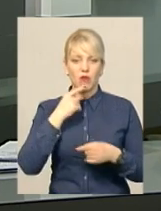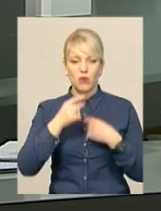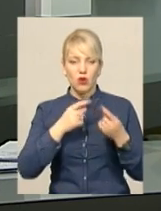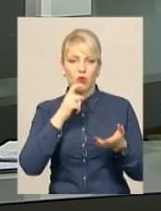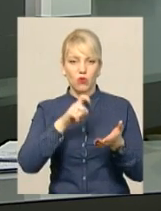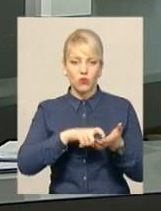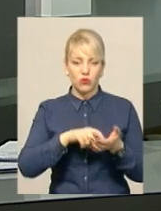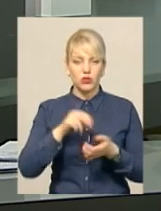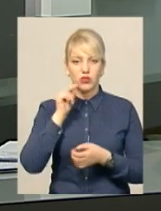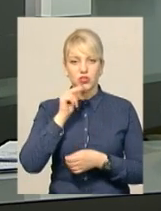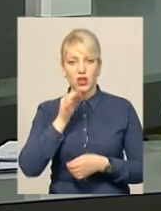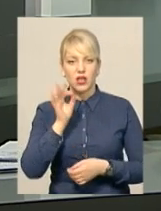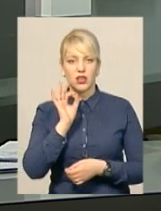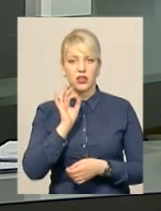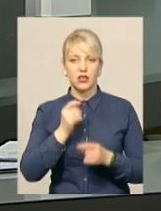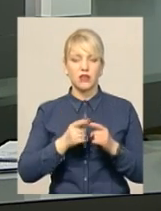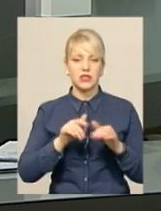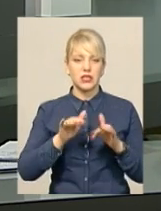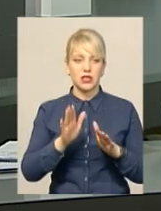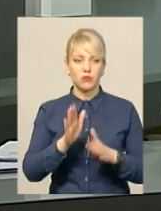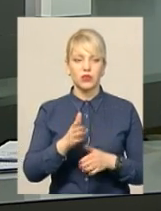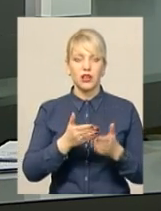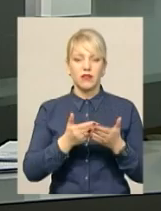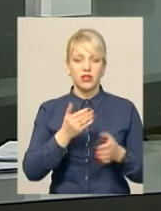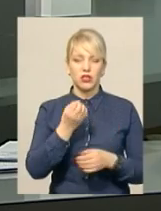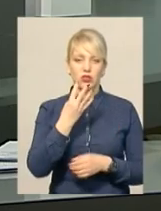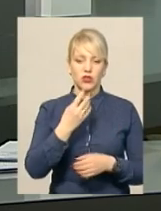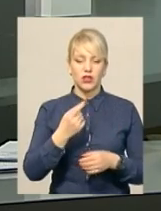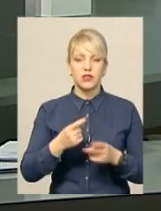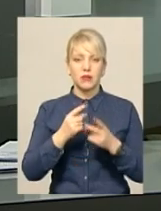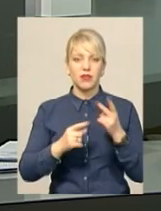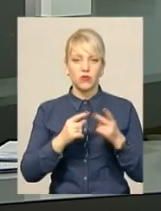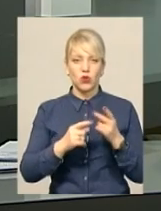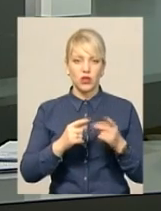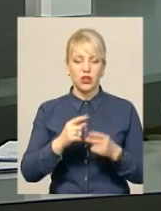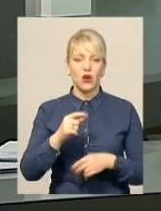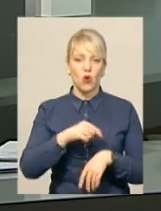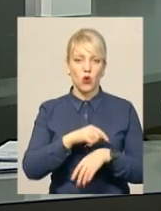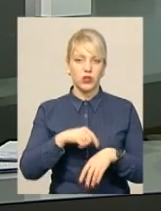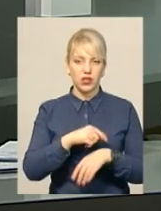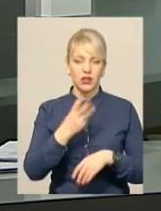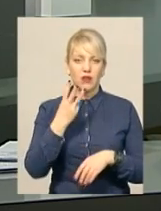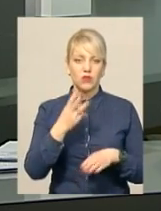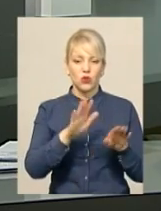курятину, чай та каву. Захід триватиме від 14-ї протягом 1,5 години у 3 локаціях обласного центру.